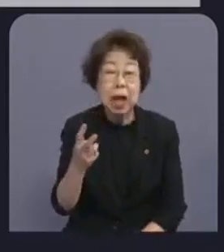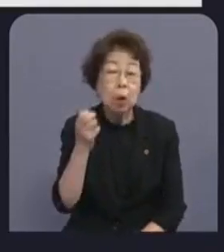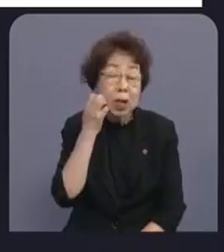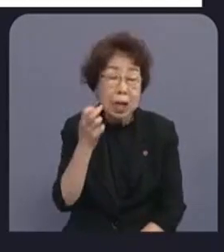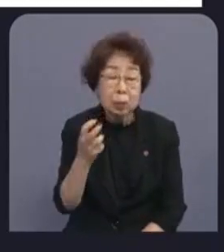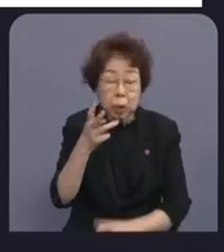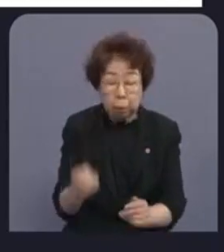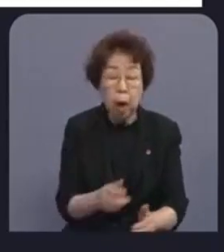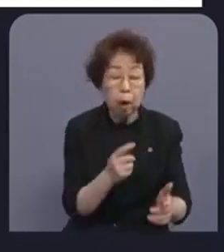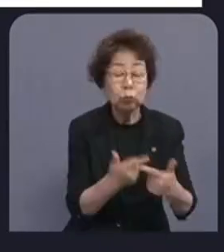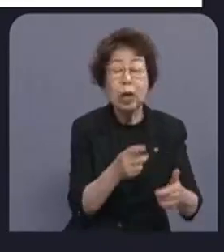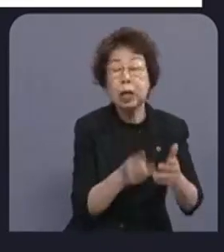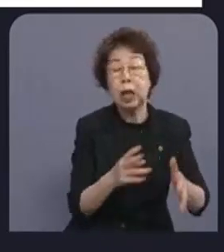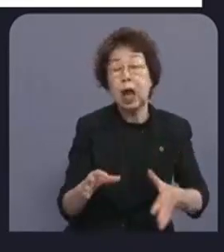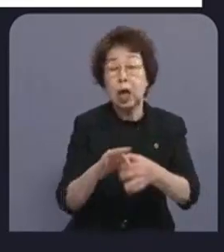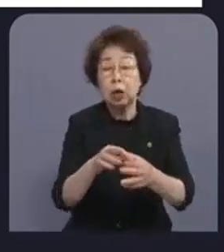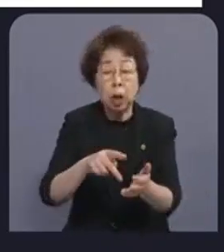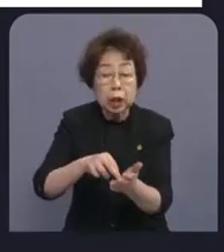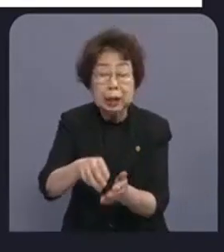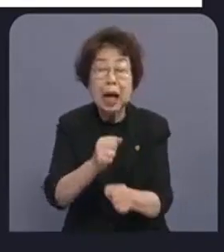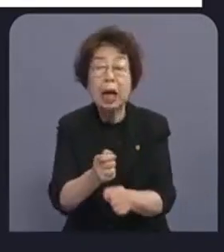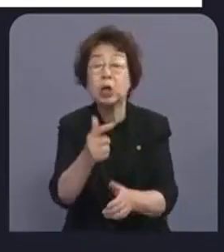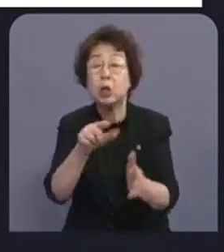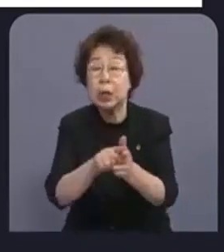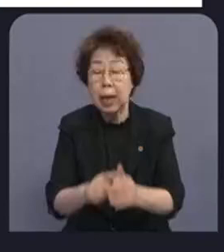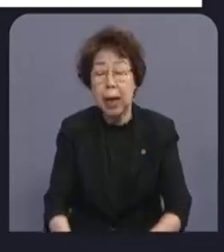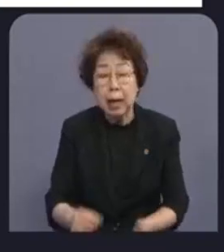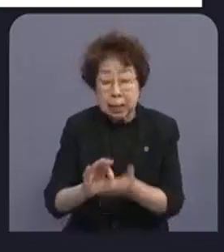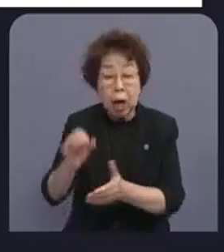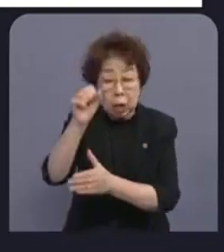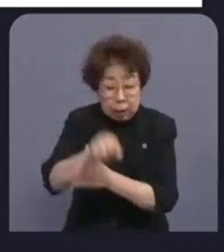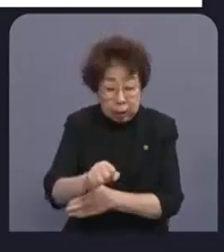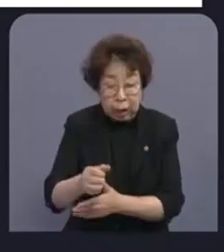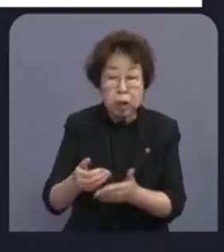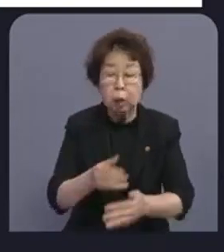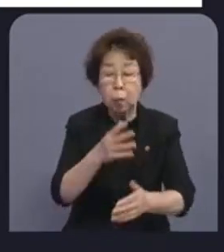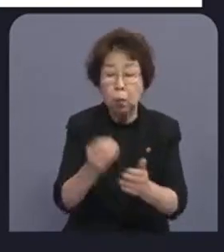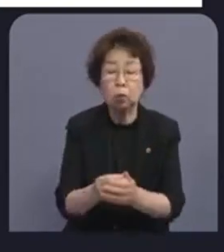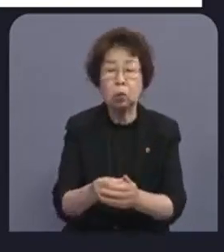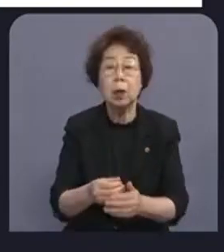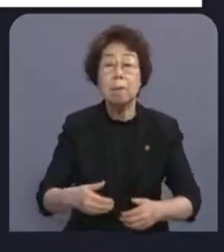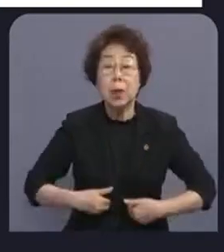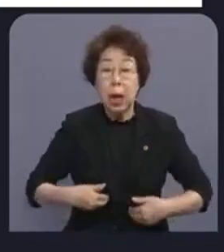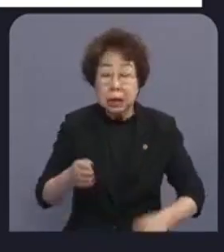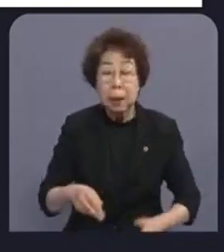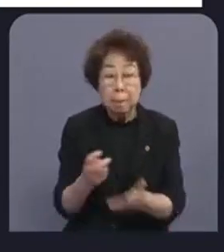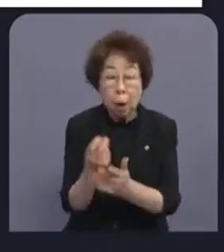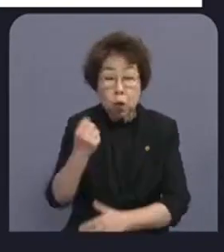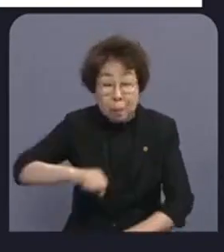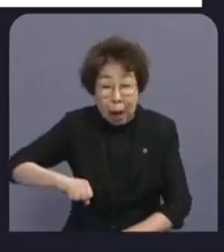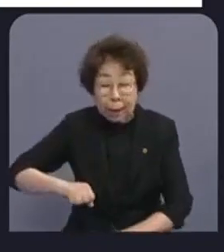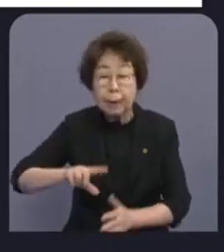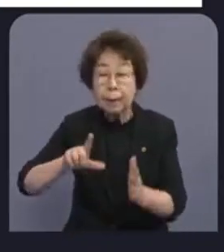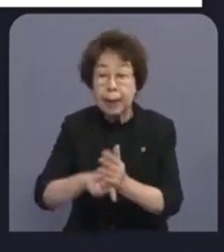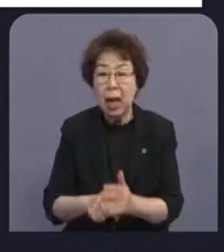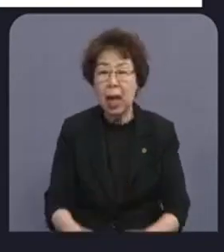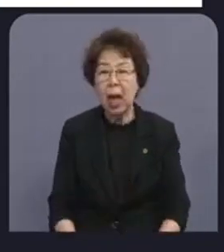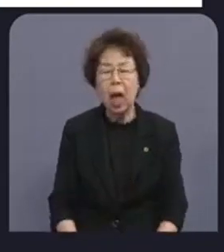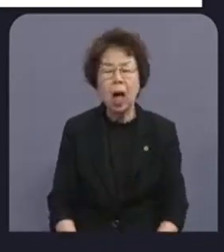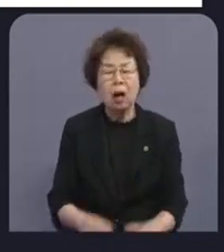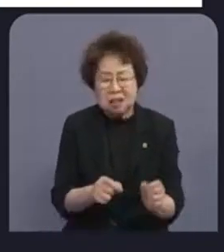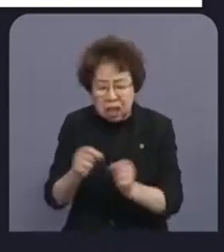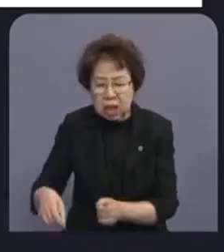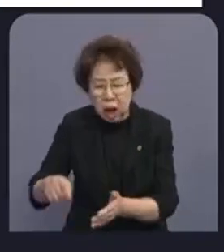부산역과 연결하는 보행로를 건설한 뒤 사용 승인까지 완료해야 하며 이를 위반하면 지연